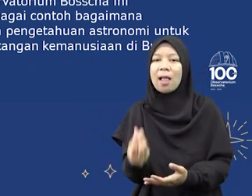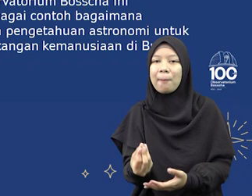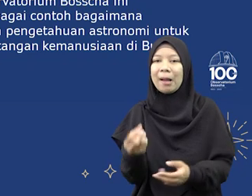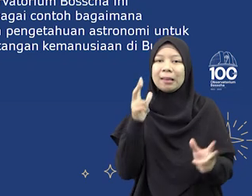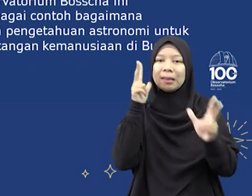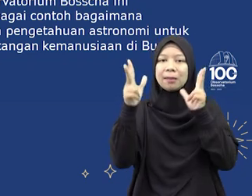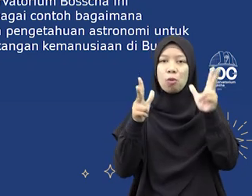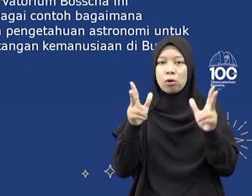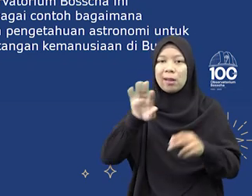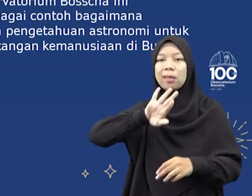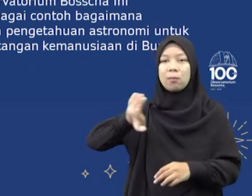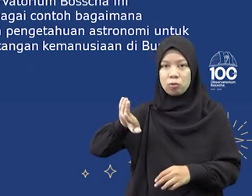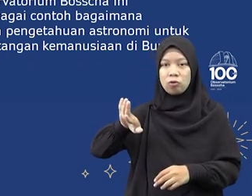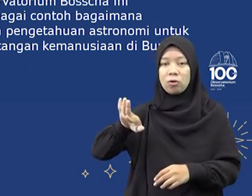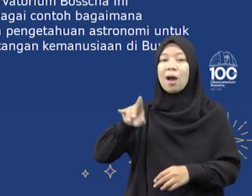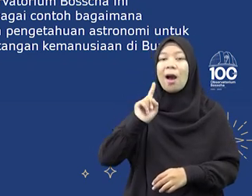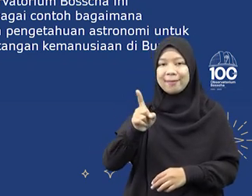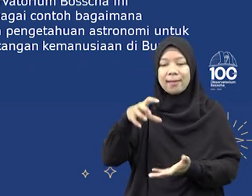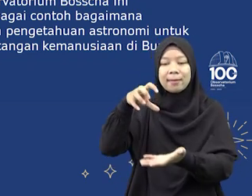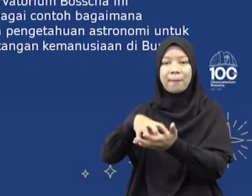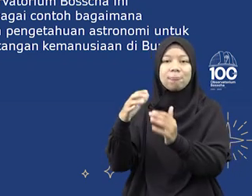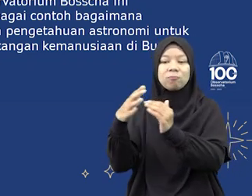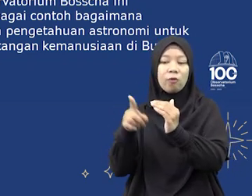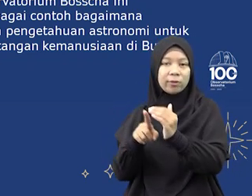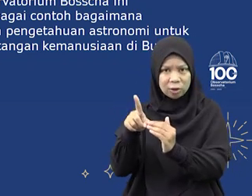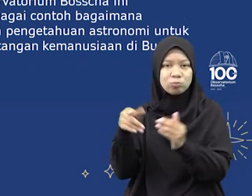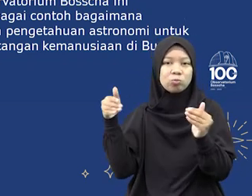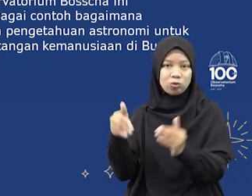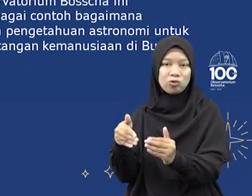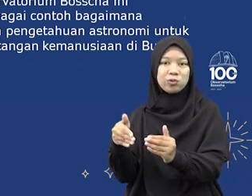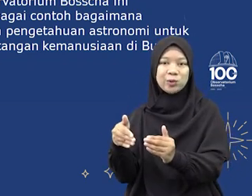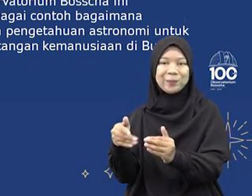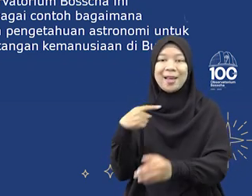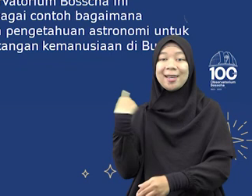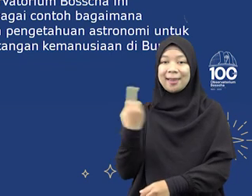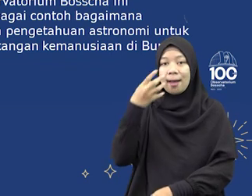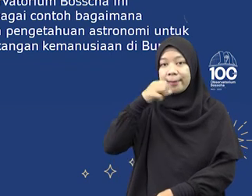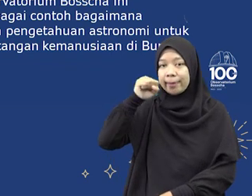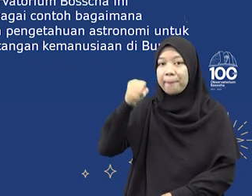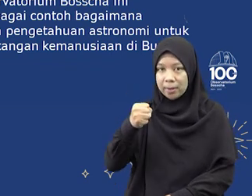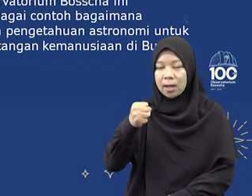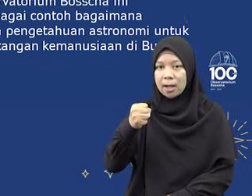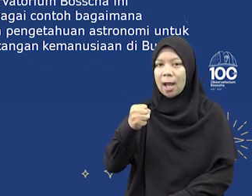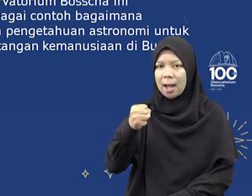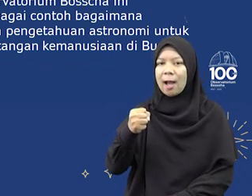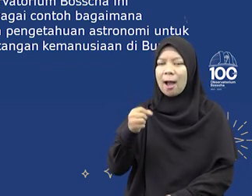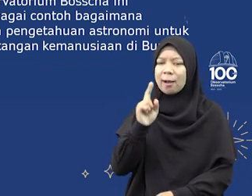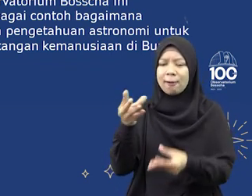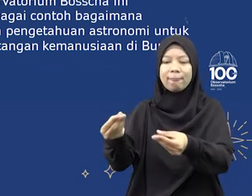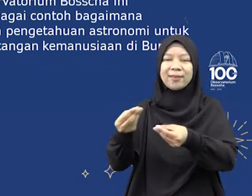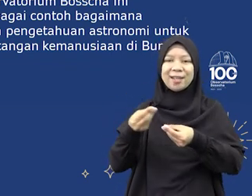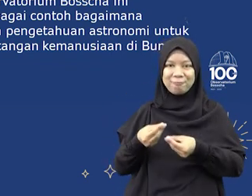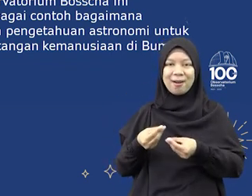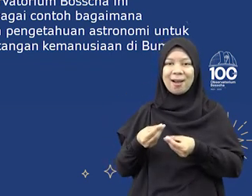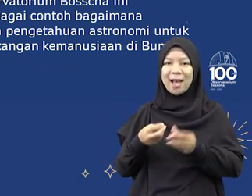proyek observatorium nasional Timor ini juga kita ITB bolehlah dapat kreditnya ya